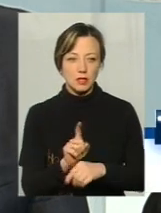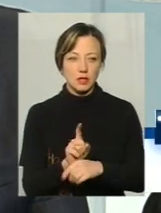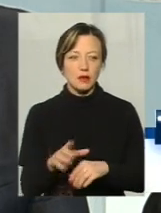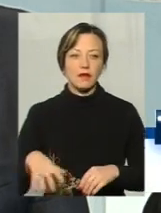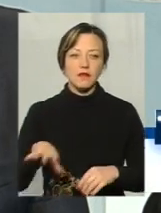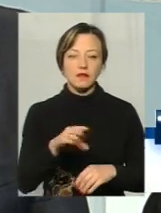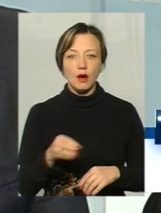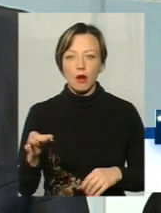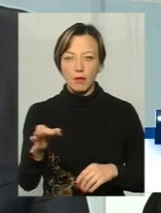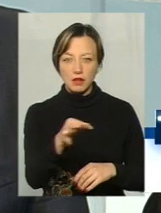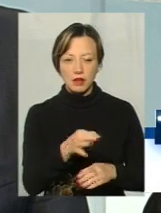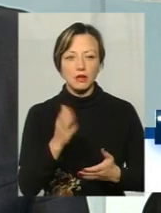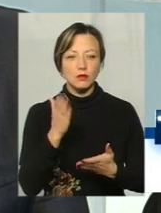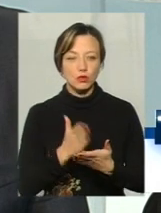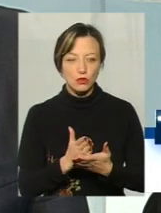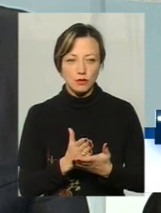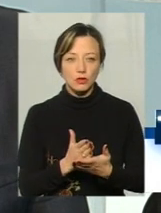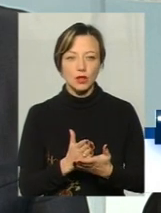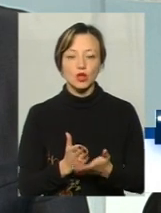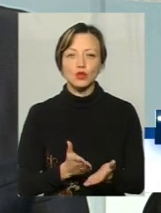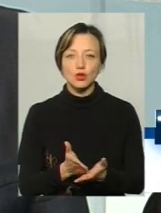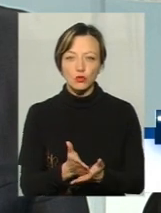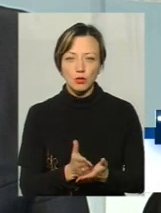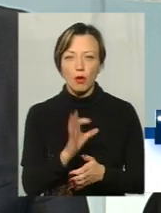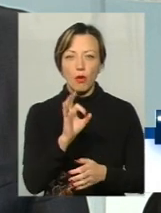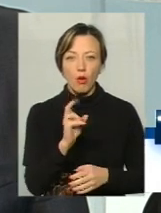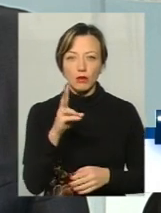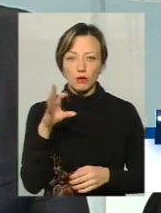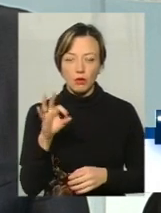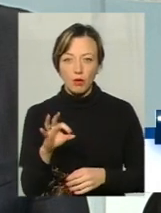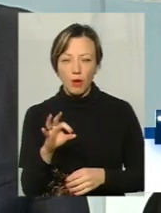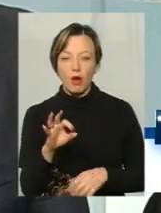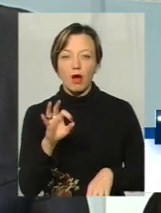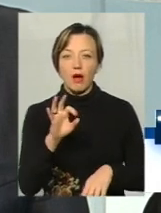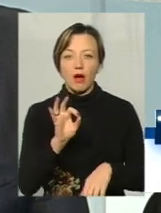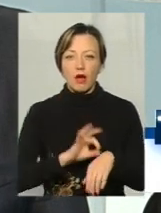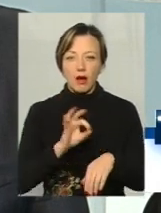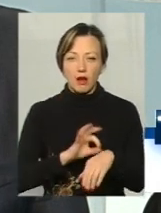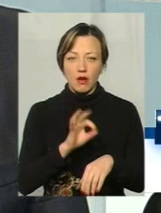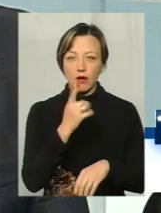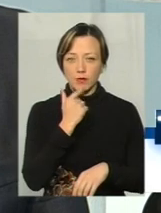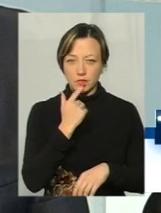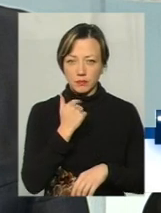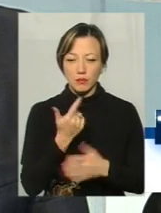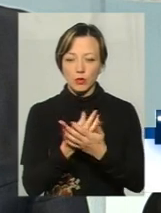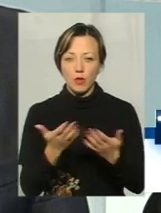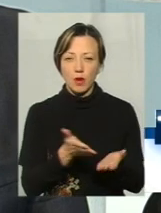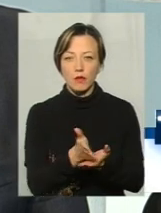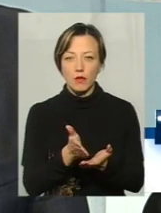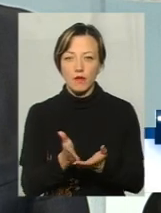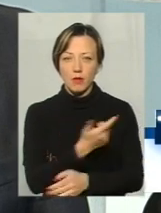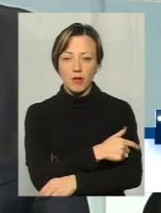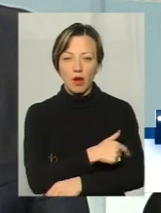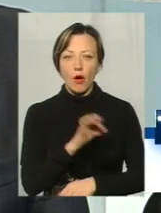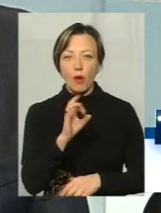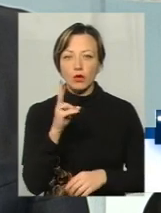всех областях существует служба онкогематологии в многопрофильной больнице, потому что